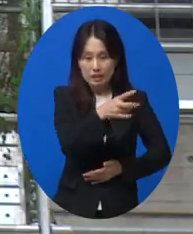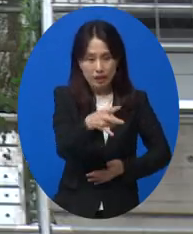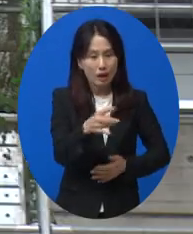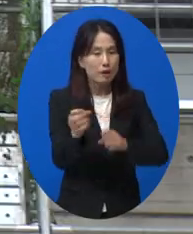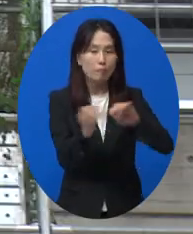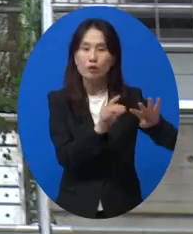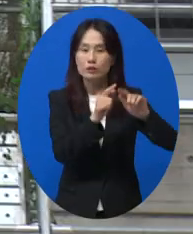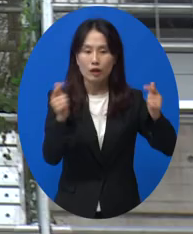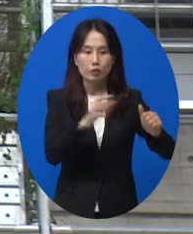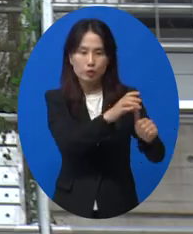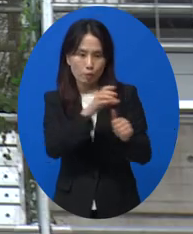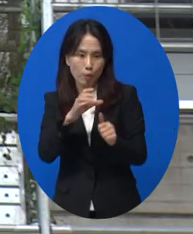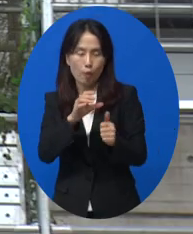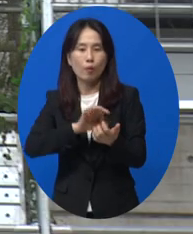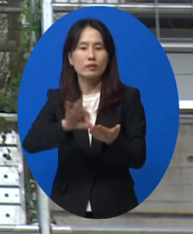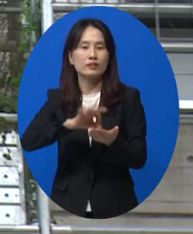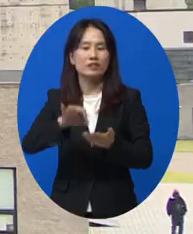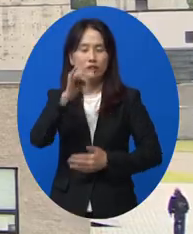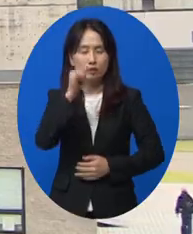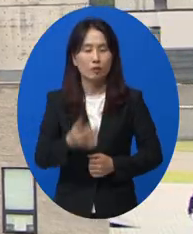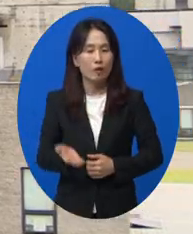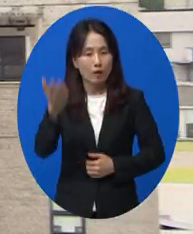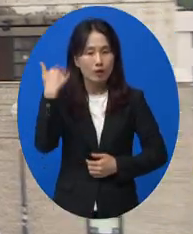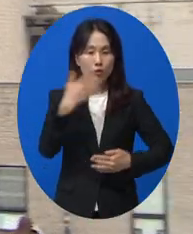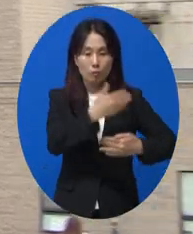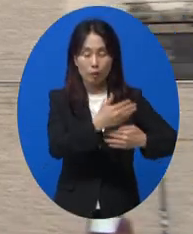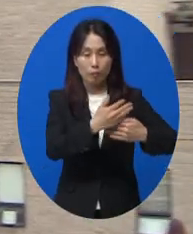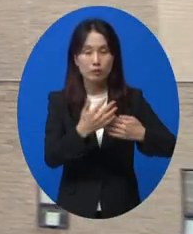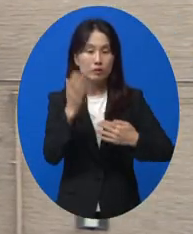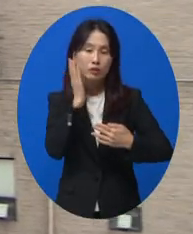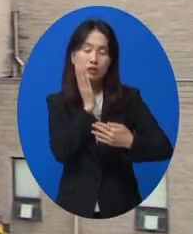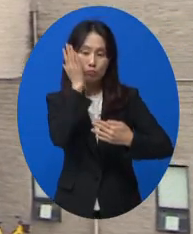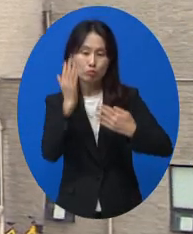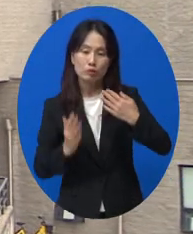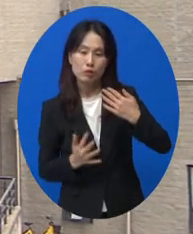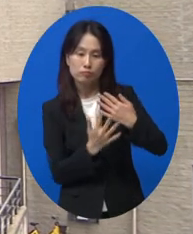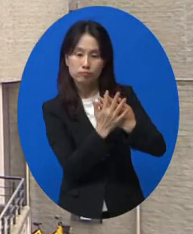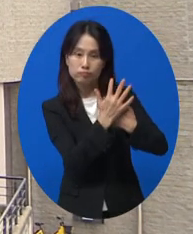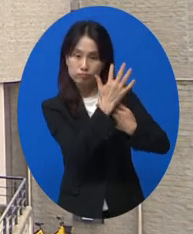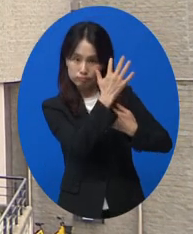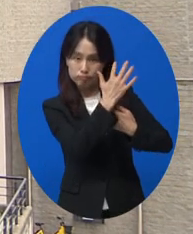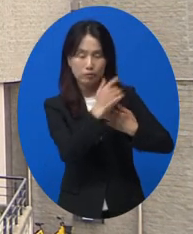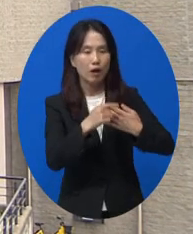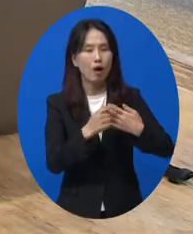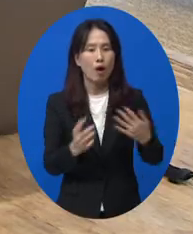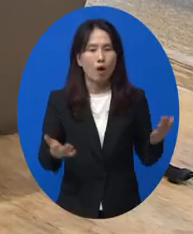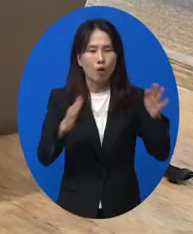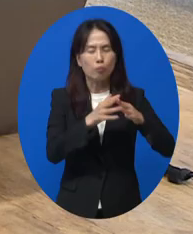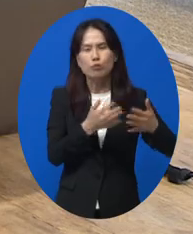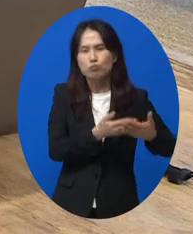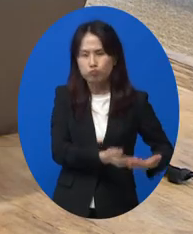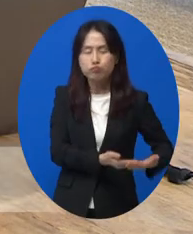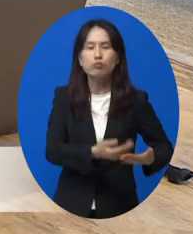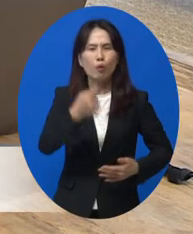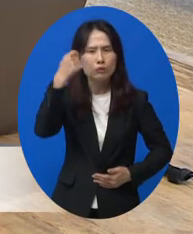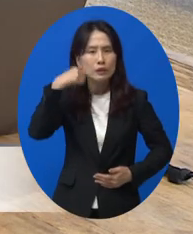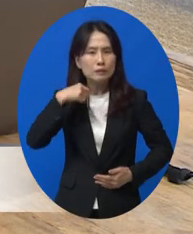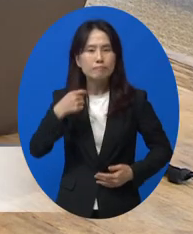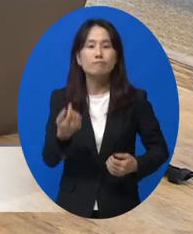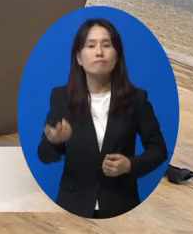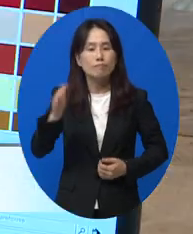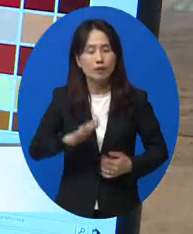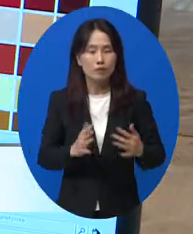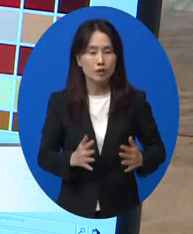녹화를 조성했습니다 기존의 벽면 녹화는 식물이 건물의 벽면에 직접 타고 올라 건물에 무리가 갈 수 있는데이